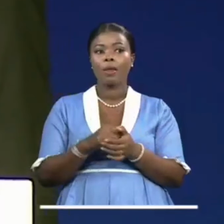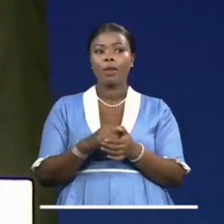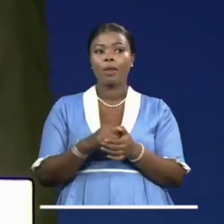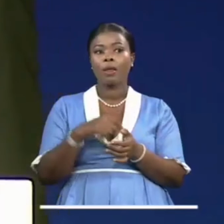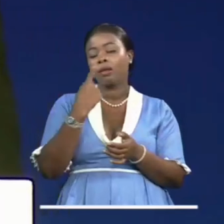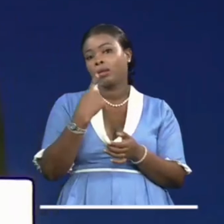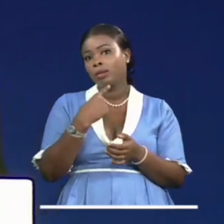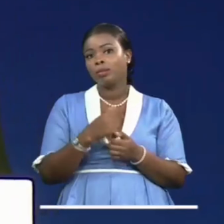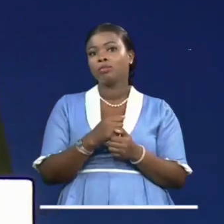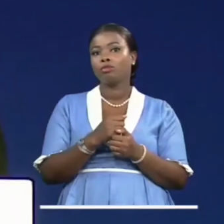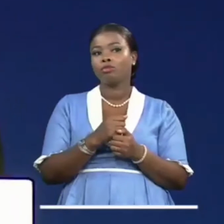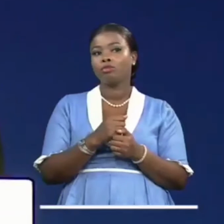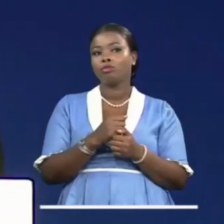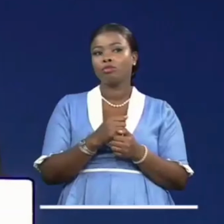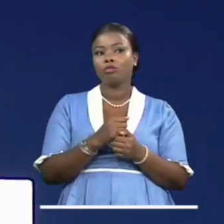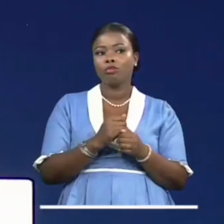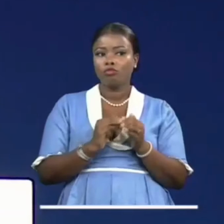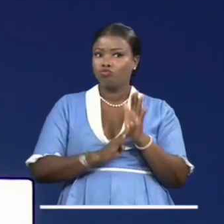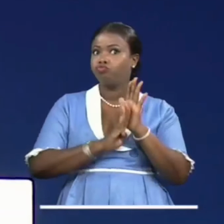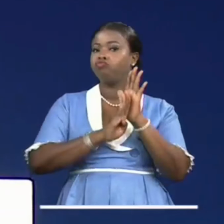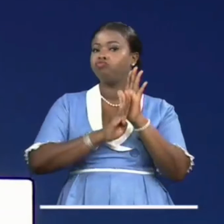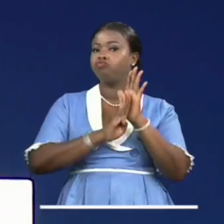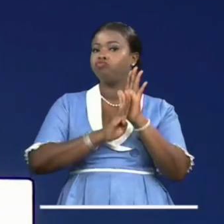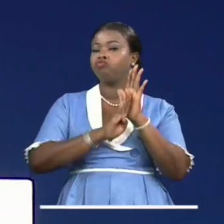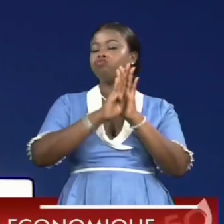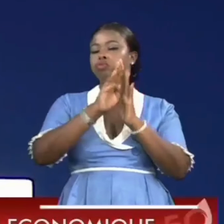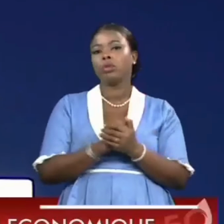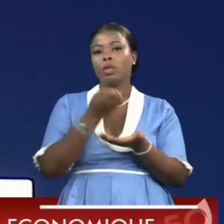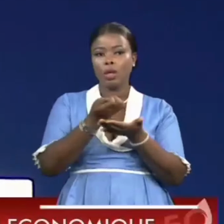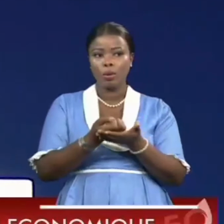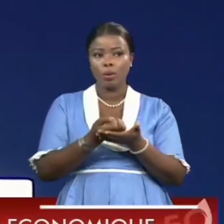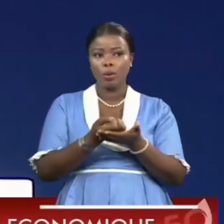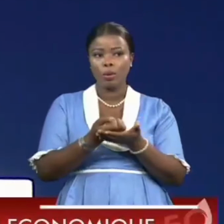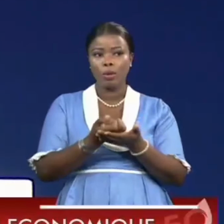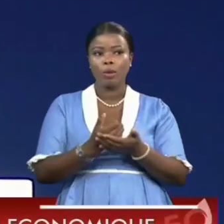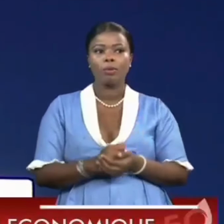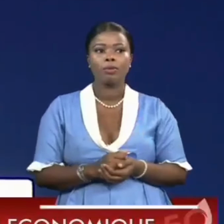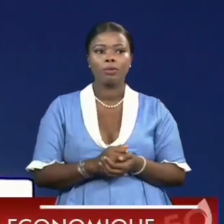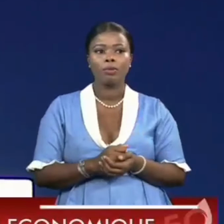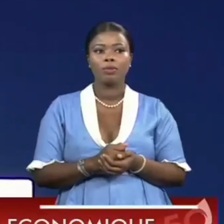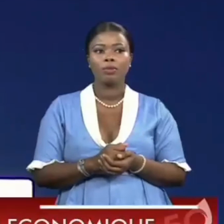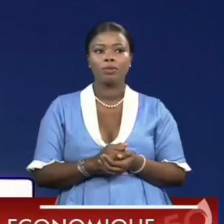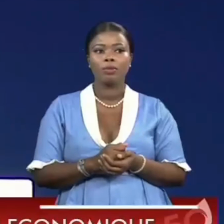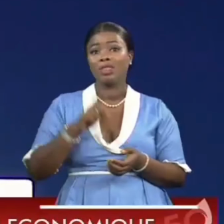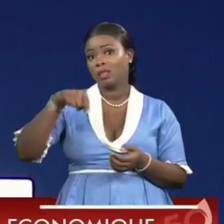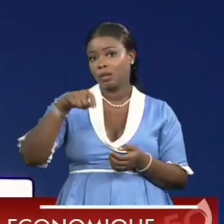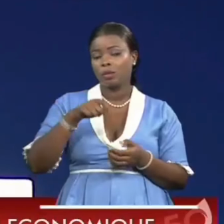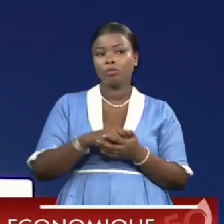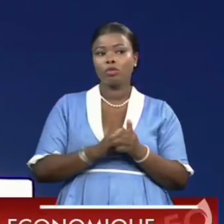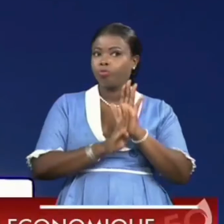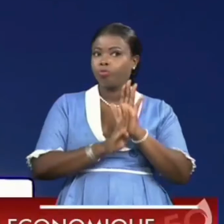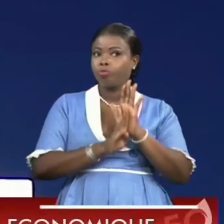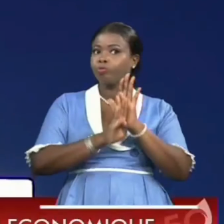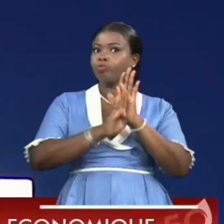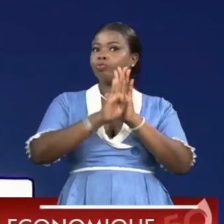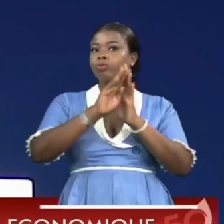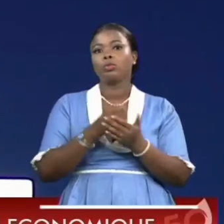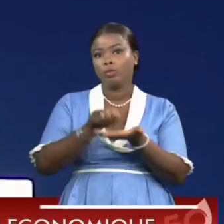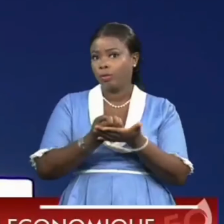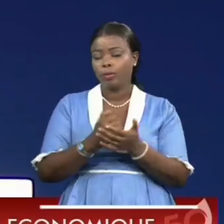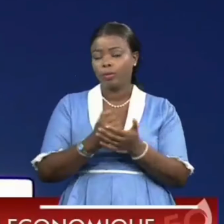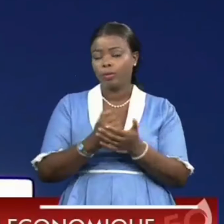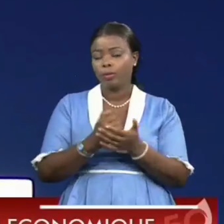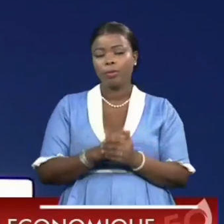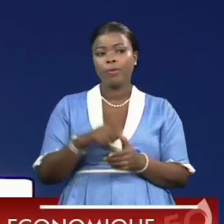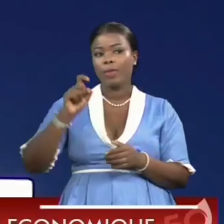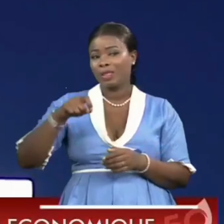redresser l'économie par rapport au au diagnostic qui a été fait il y a nécessité de redresser l'économie il y a nécessité